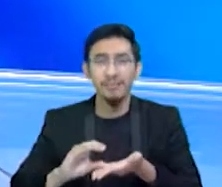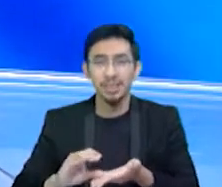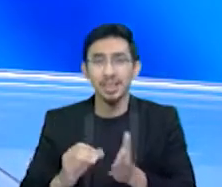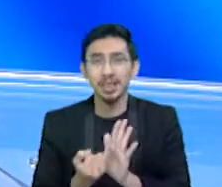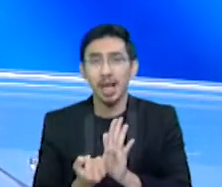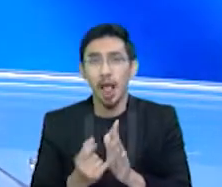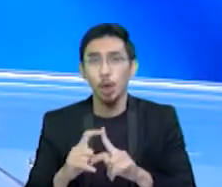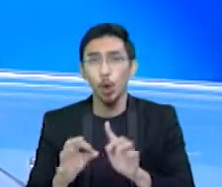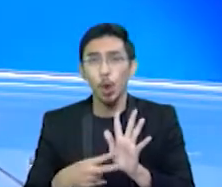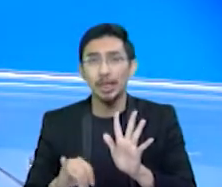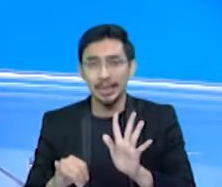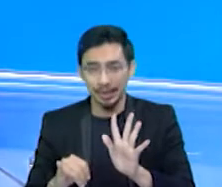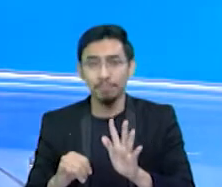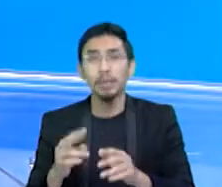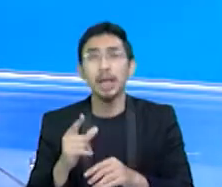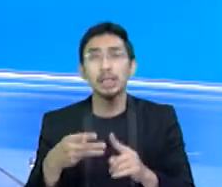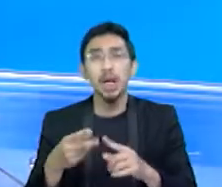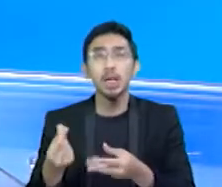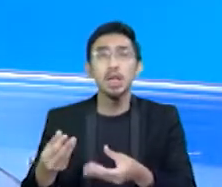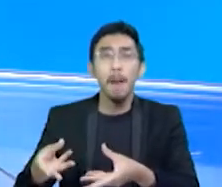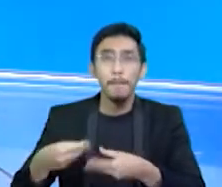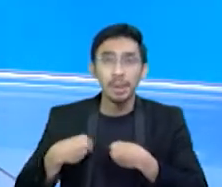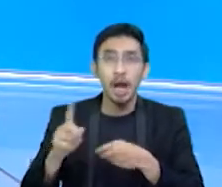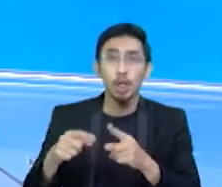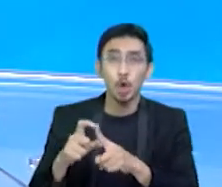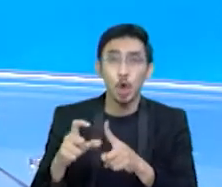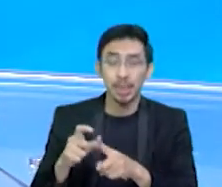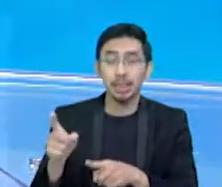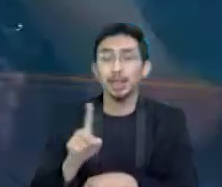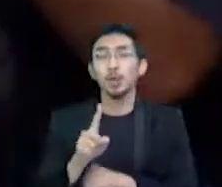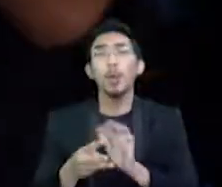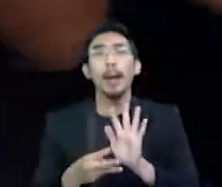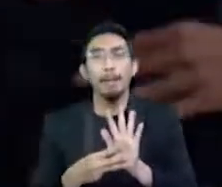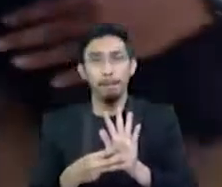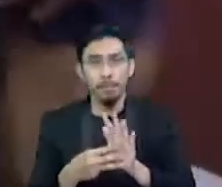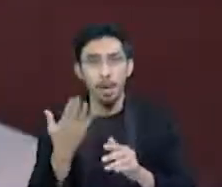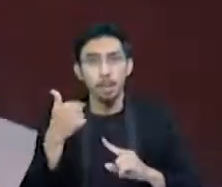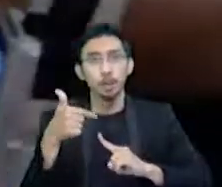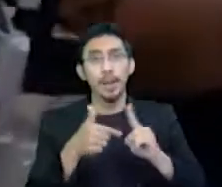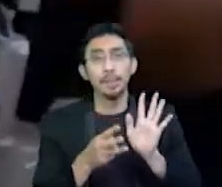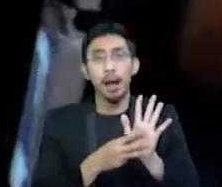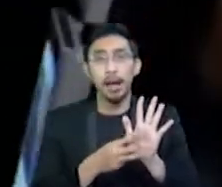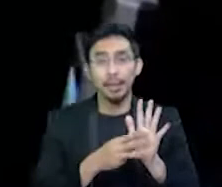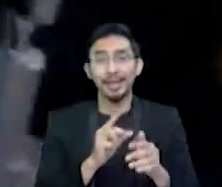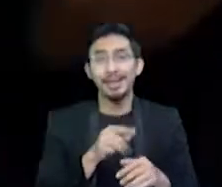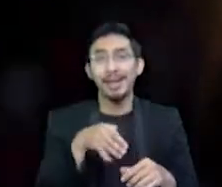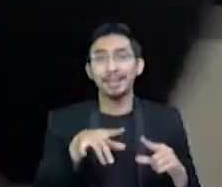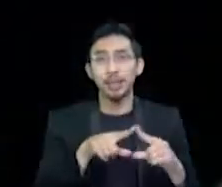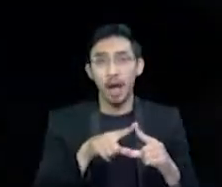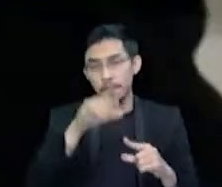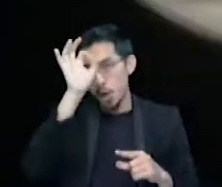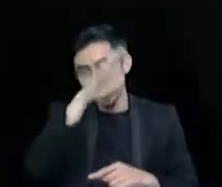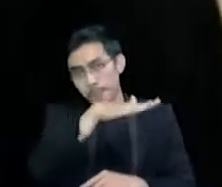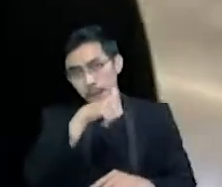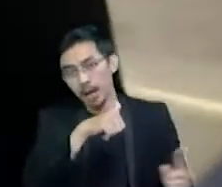mendapatkan uang dari Doni 1 miliar rupiah. Pada 17 Maret lalu, Reza Arab diperiksa Bareskrim Polri terkait aliran dana